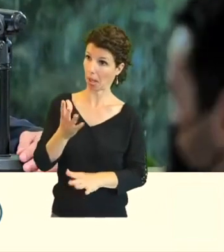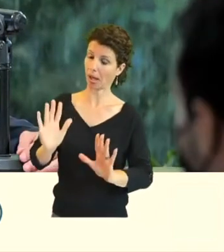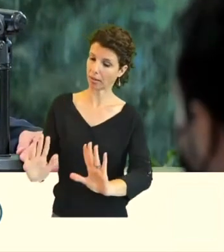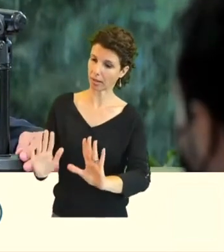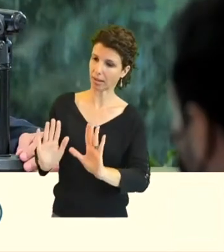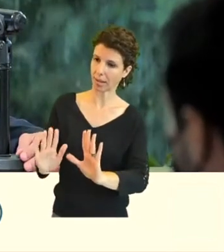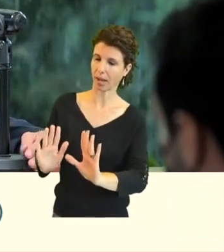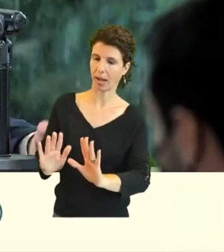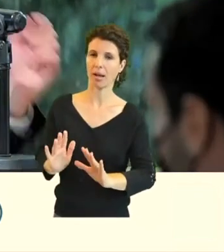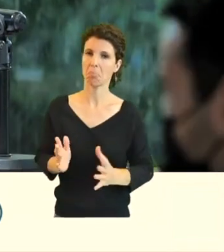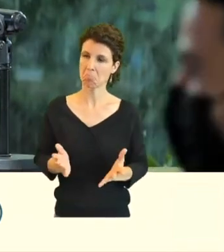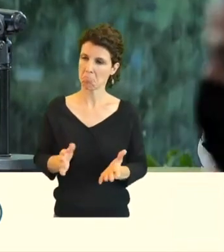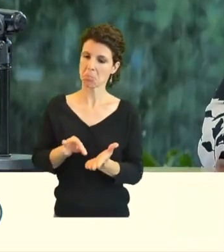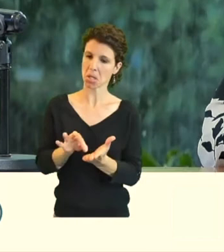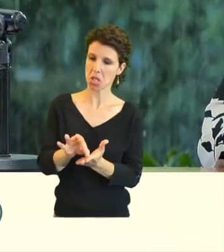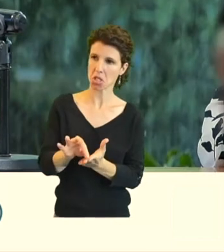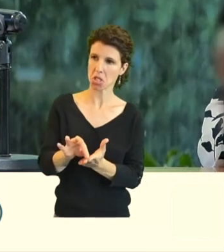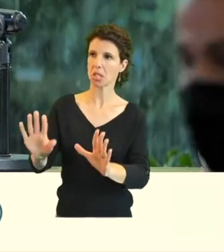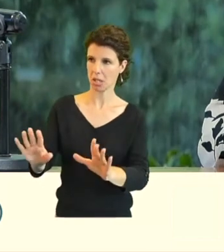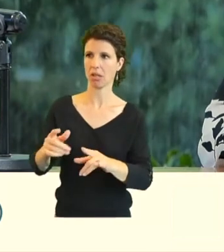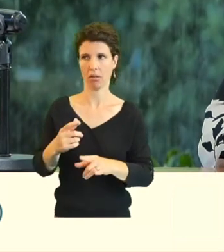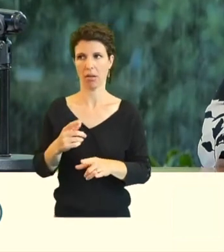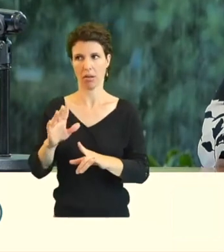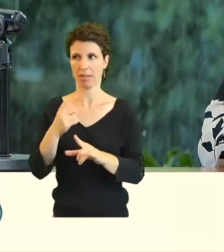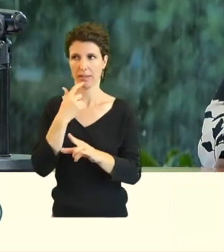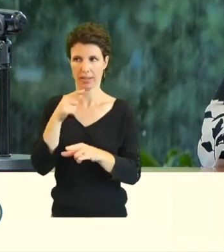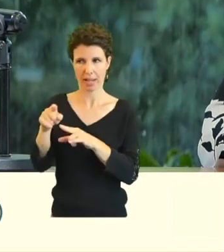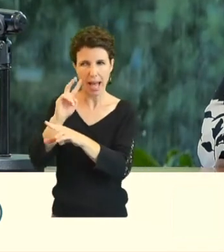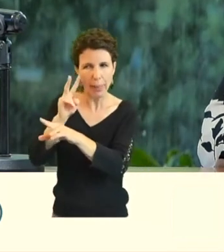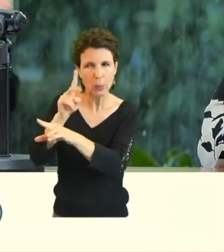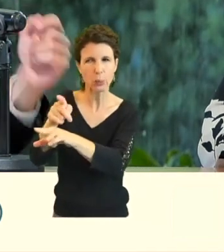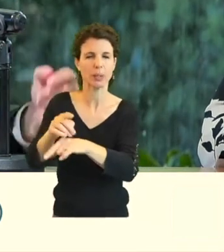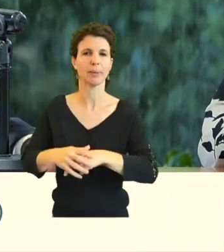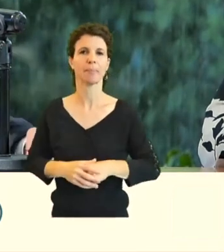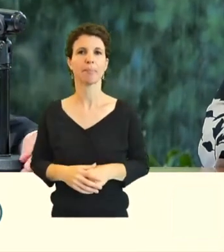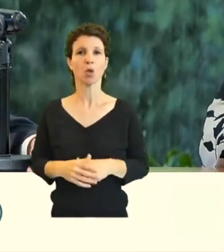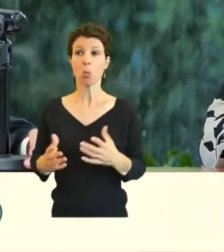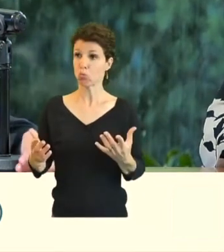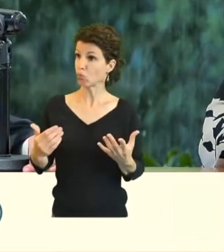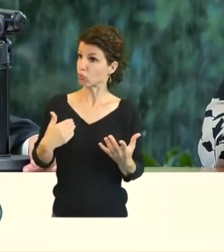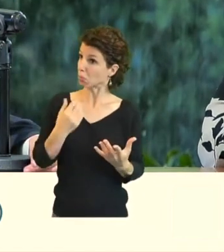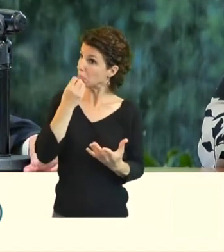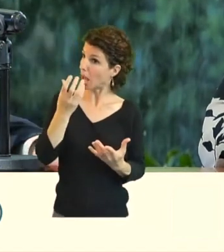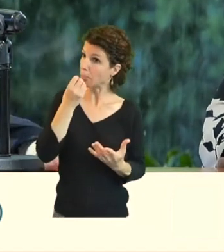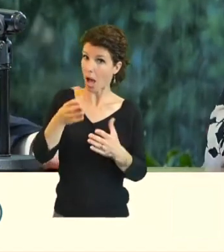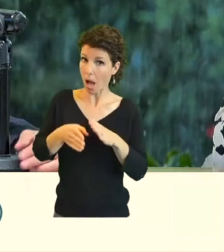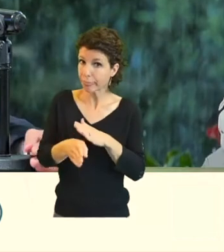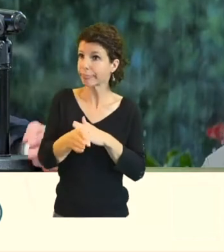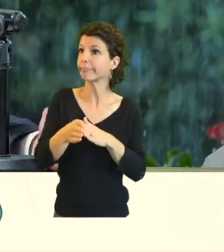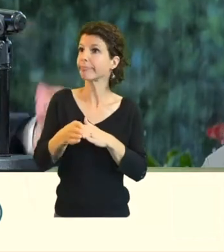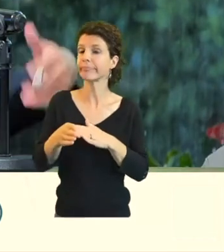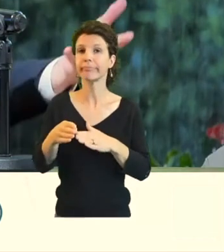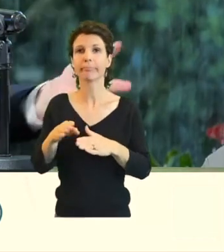Donc, j'ai plutôt bien joué. Mais alors, du